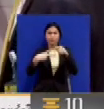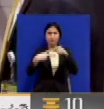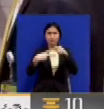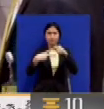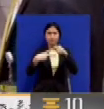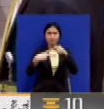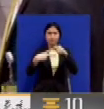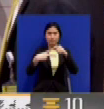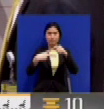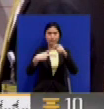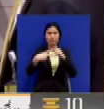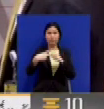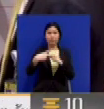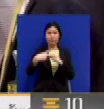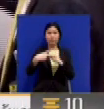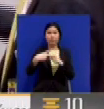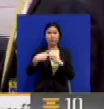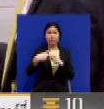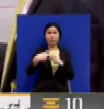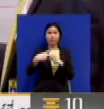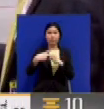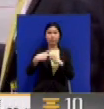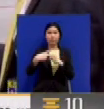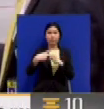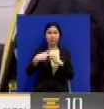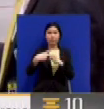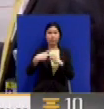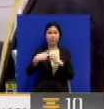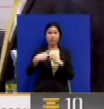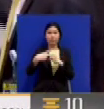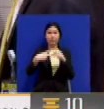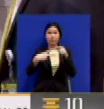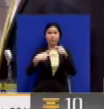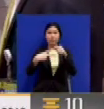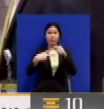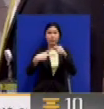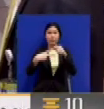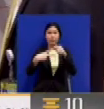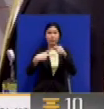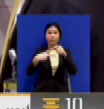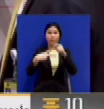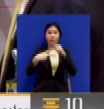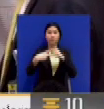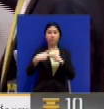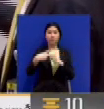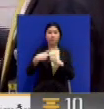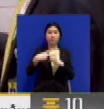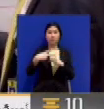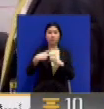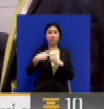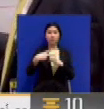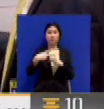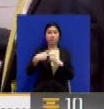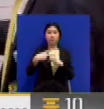ปรากฏว่าไปยกมือผิดฝั่งเพราะว่าคำถามบอกว่าเห็นด้วยหรือไม่ที่จะให้เลื่อนการประชุมออกไปพลังประ